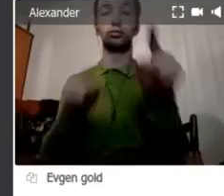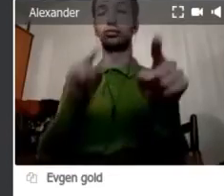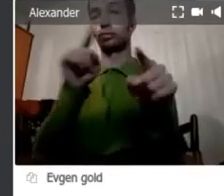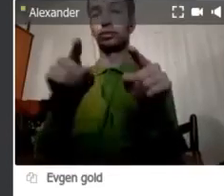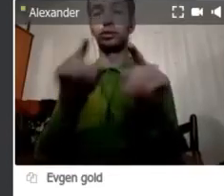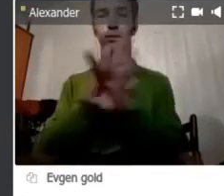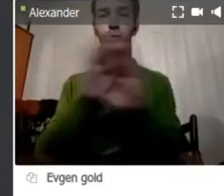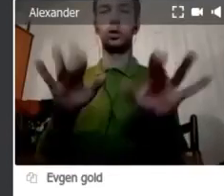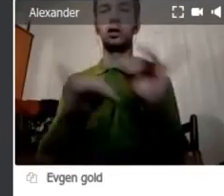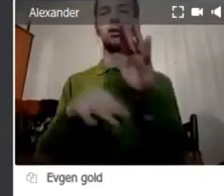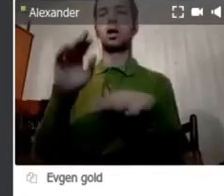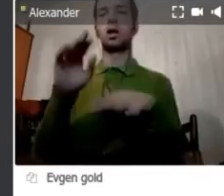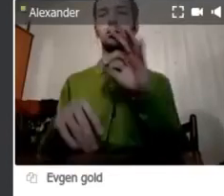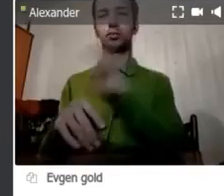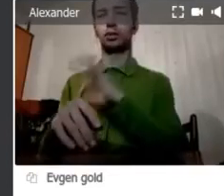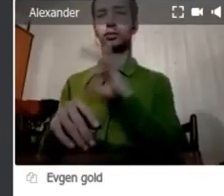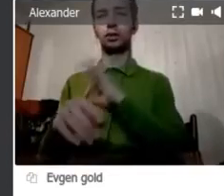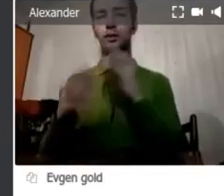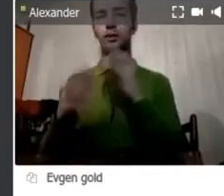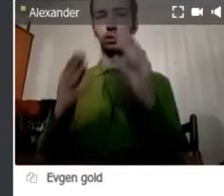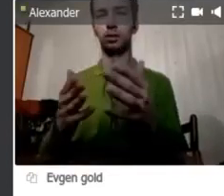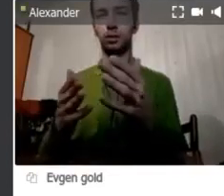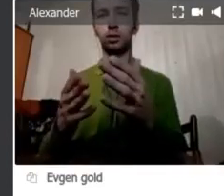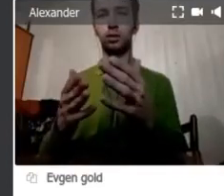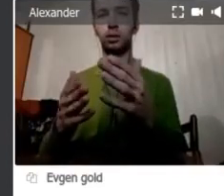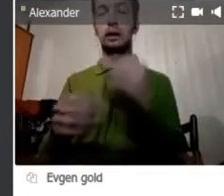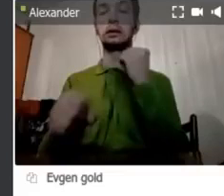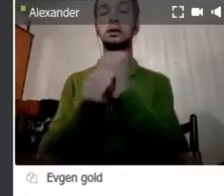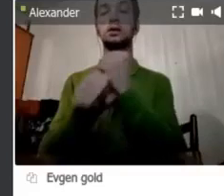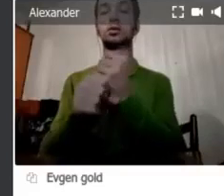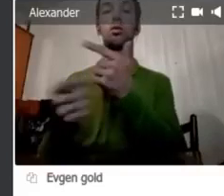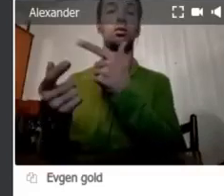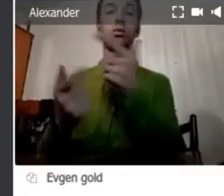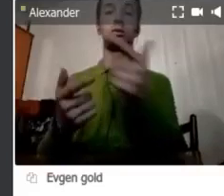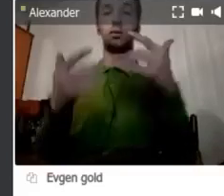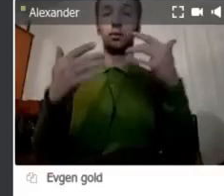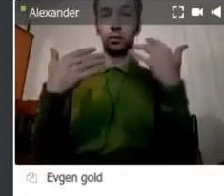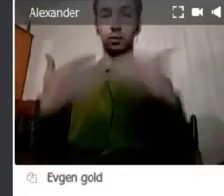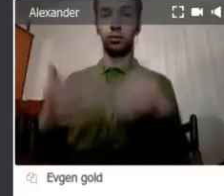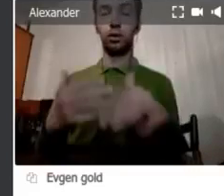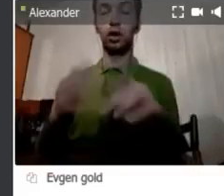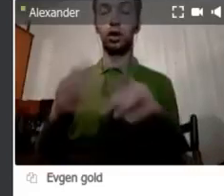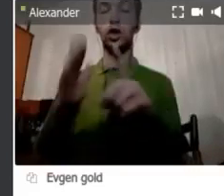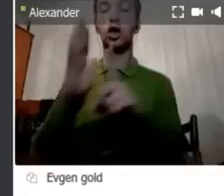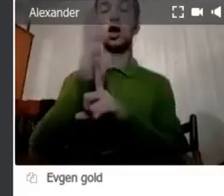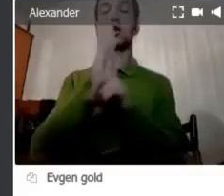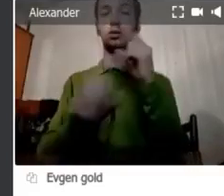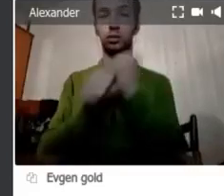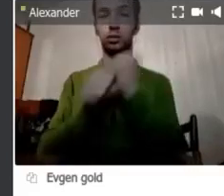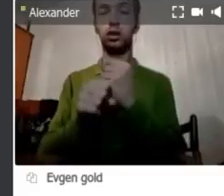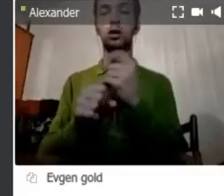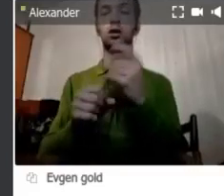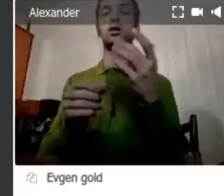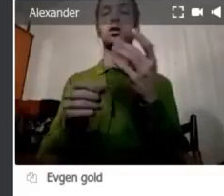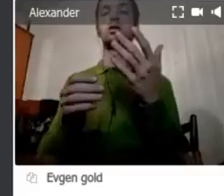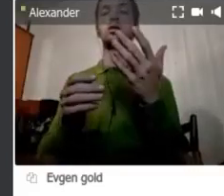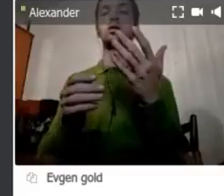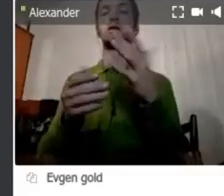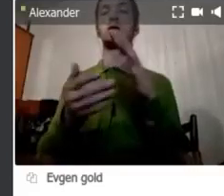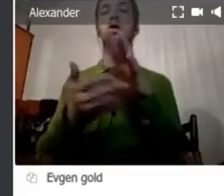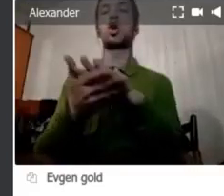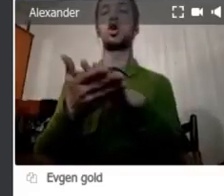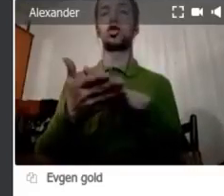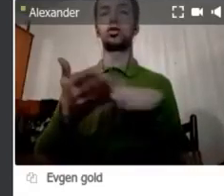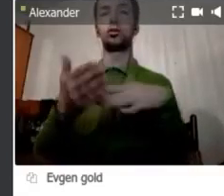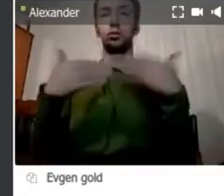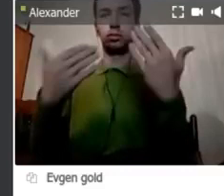то. И вот так шаг за шагом делайте. Потому что если вы кинетесь изучать всю информацию, все обучение, как Марк сказал, там их